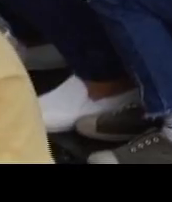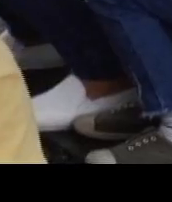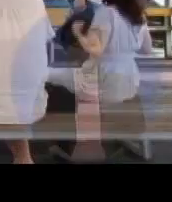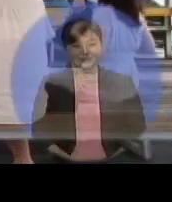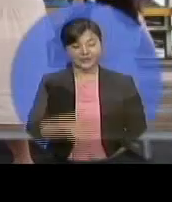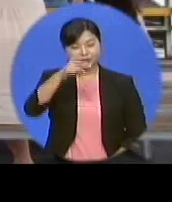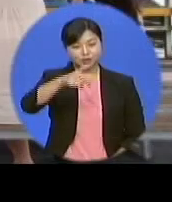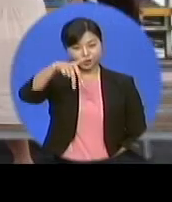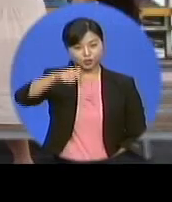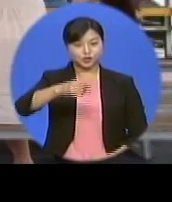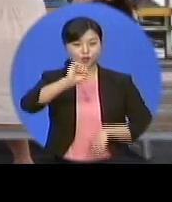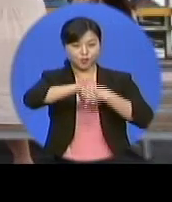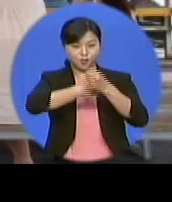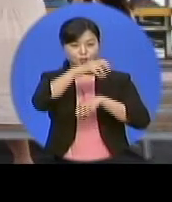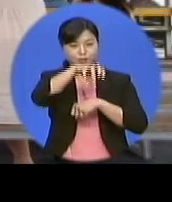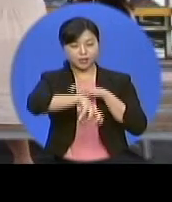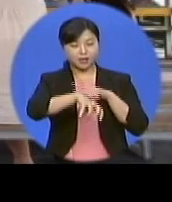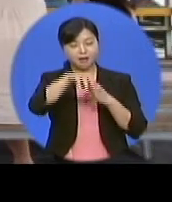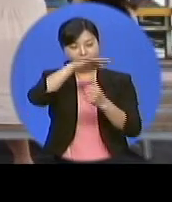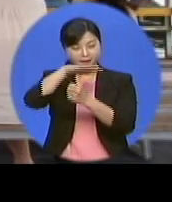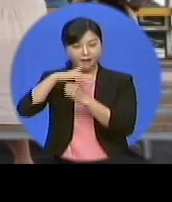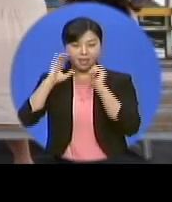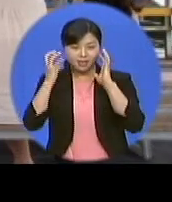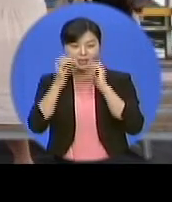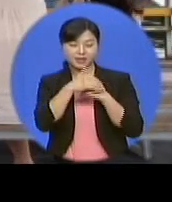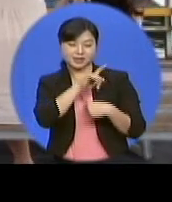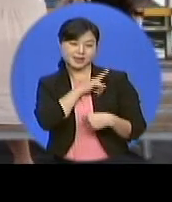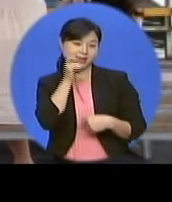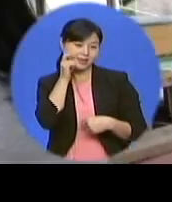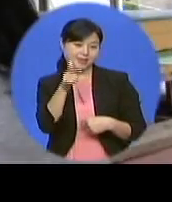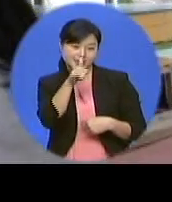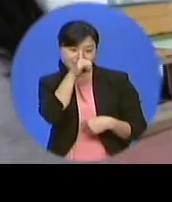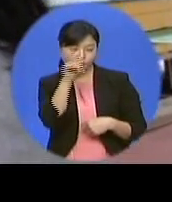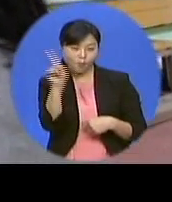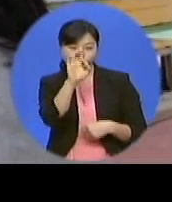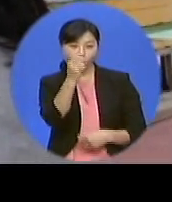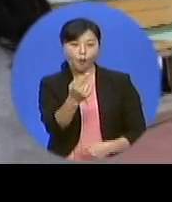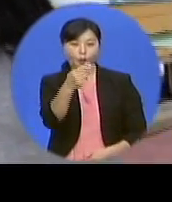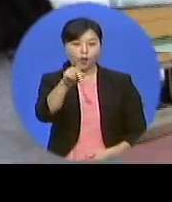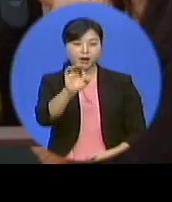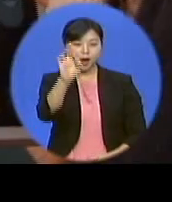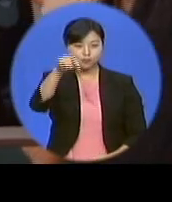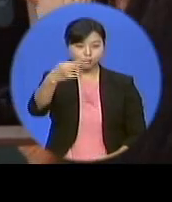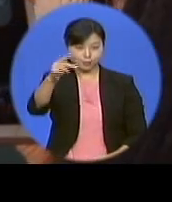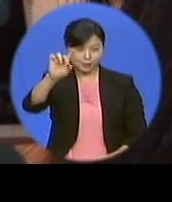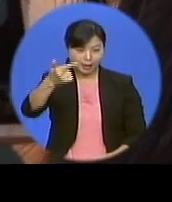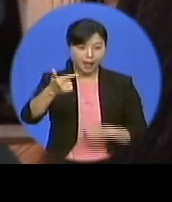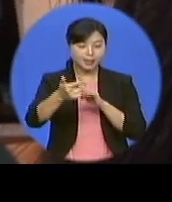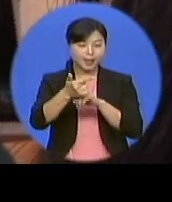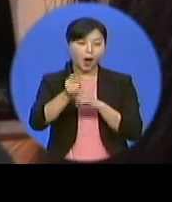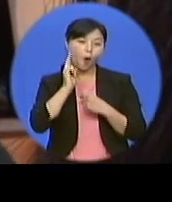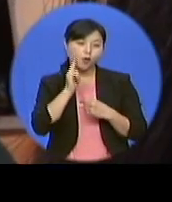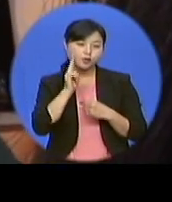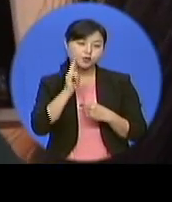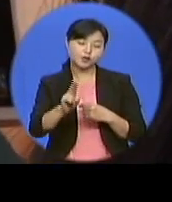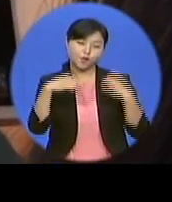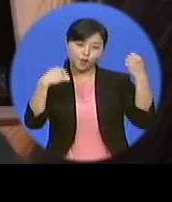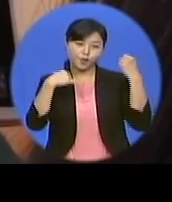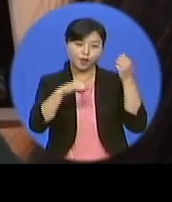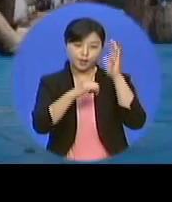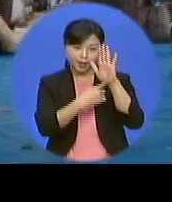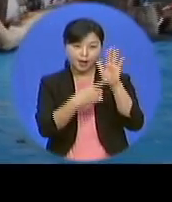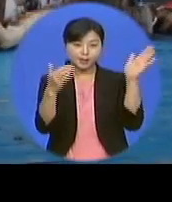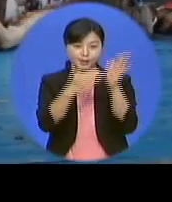주주 동물원에서 어린이들에게 가장 인기 있는 무대가 이 오랑우탄의 공연이라고 하는데요. 공연이 끝난